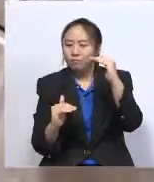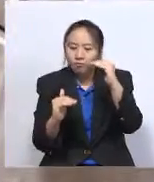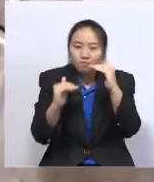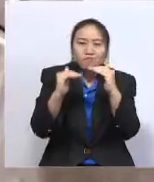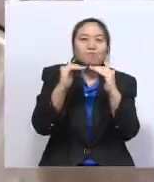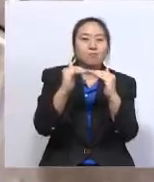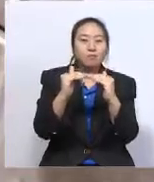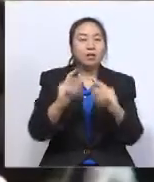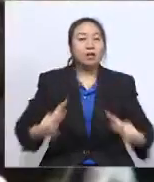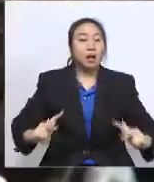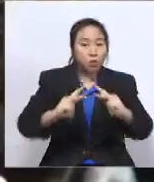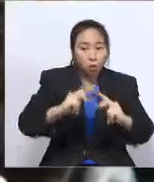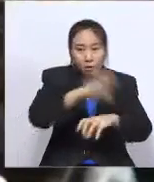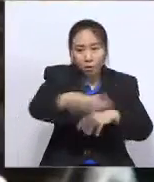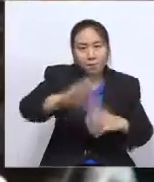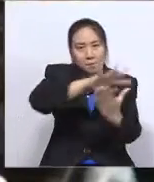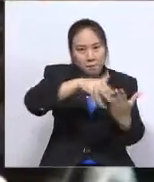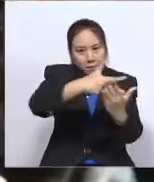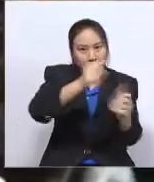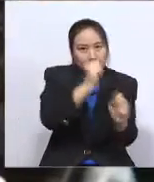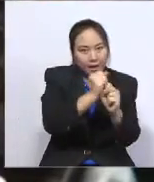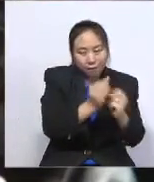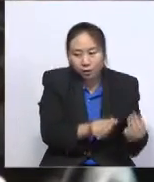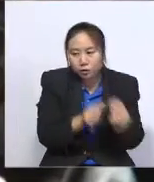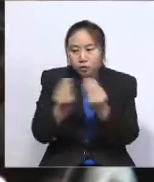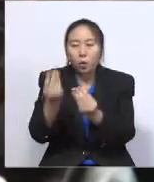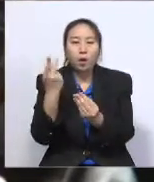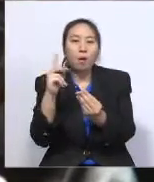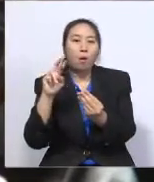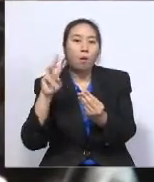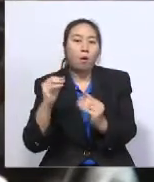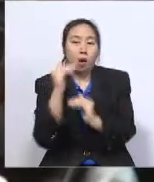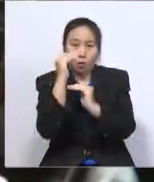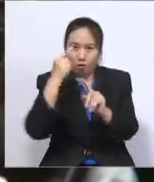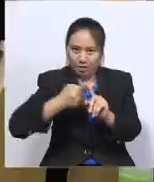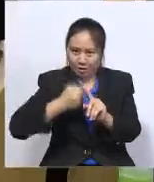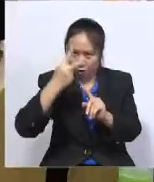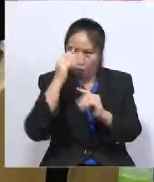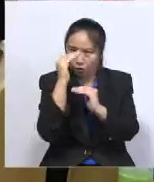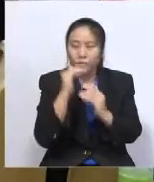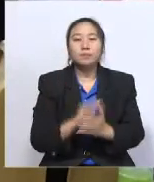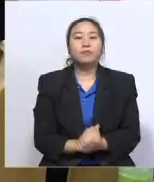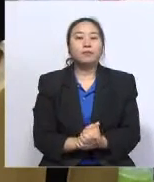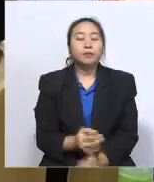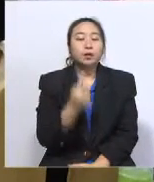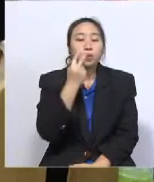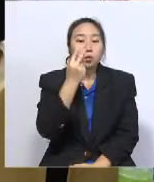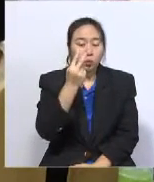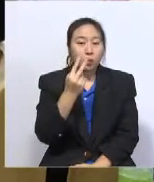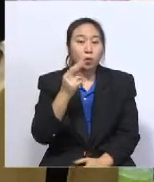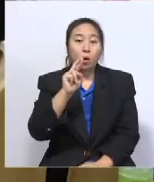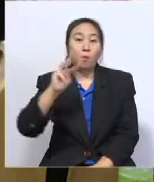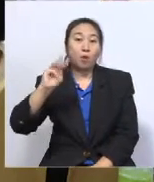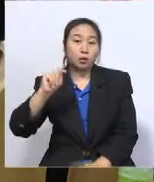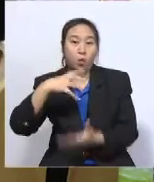แต่ละกระทรวงนะคะต้องจัดทำแผนปฏิรูปส่งให้กับคณะรัฐมนตรีภายใน2เดือนด้วยกันไปฟังเสียงท่านกอบศักดิ์กัน